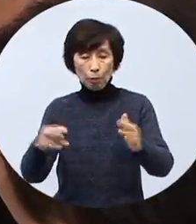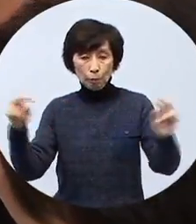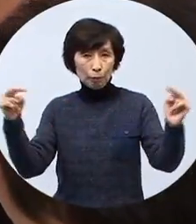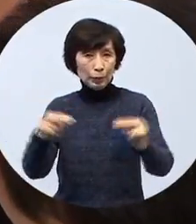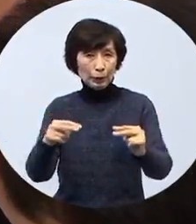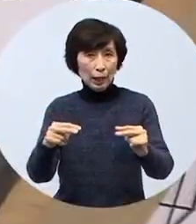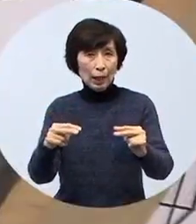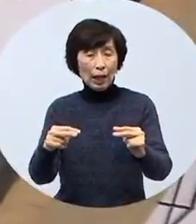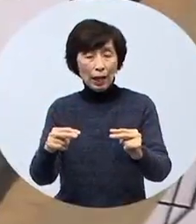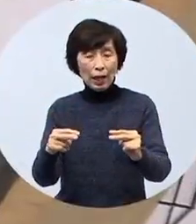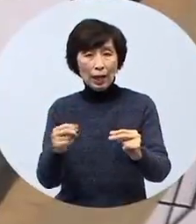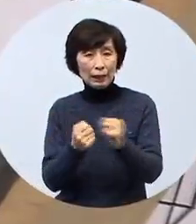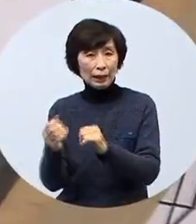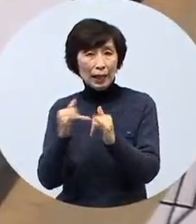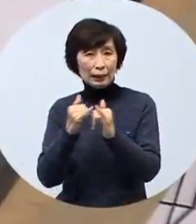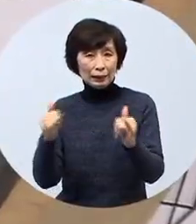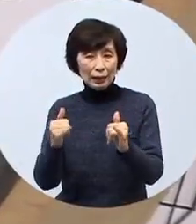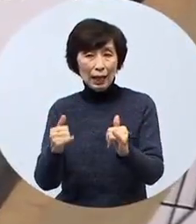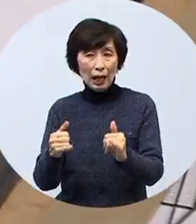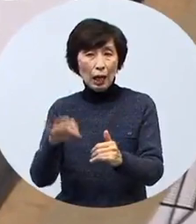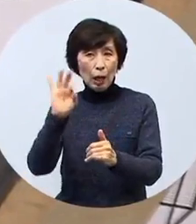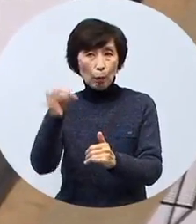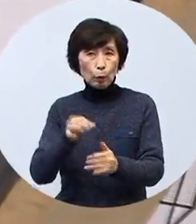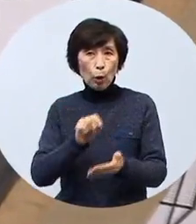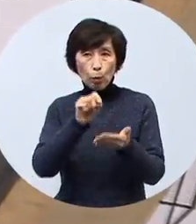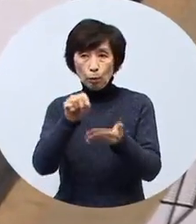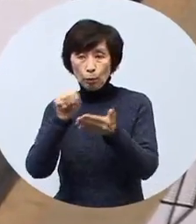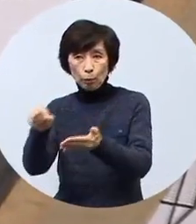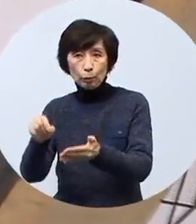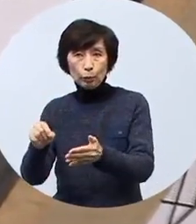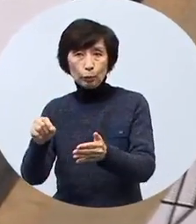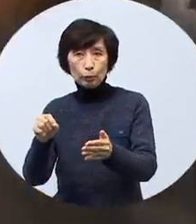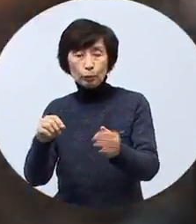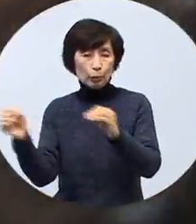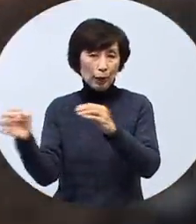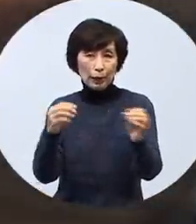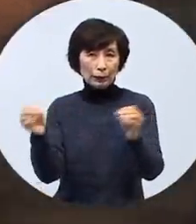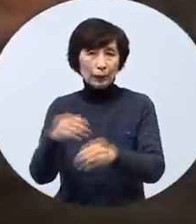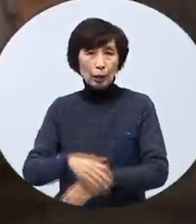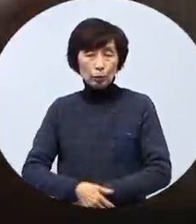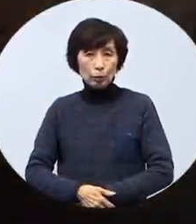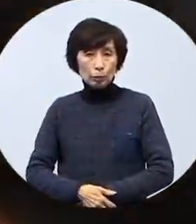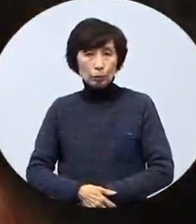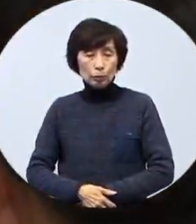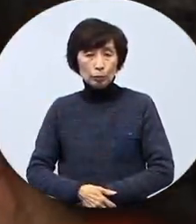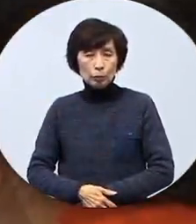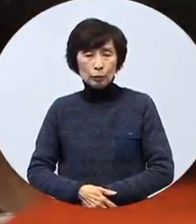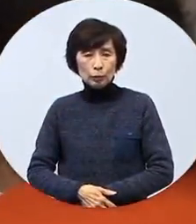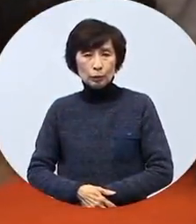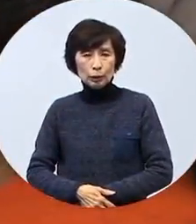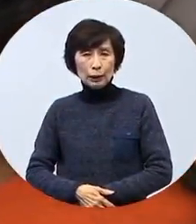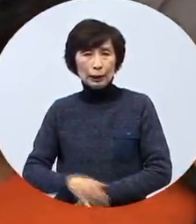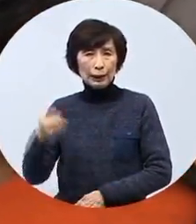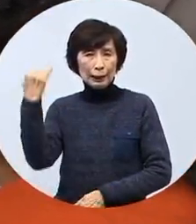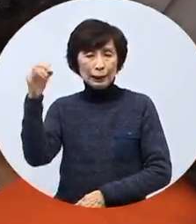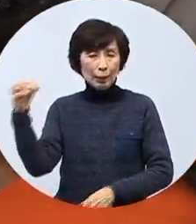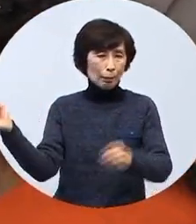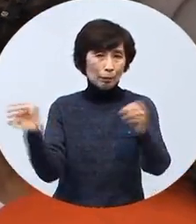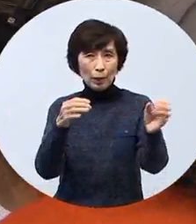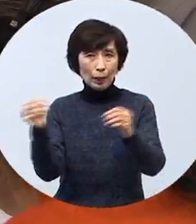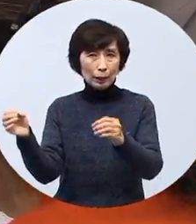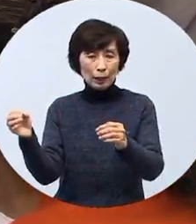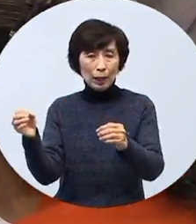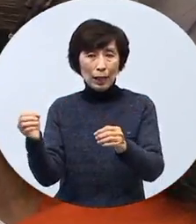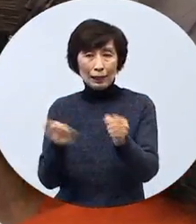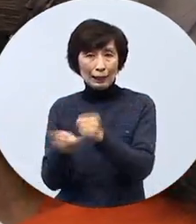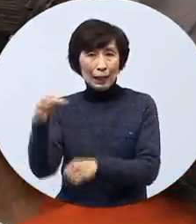ム。避難者それぞれが抱える事情を考慮し、どう対応していくか意見を交わし、避難所運営を